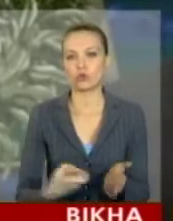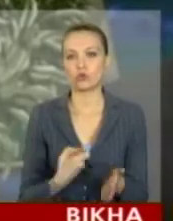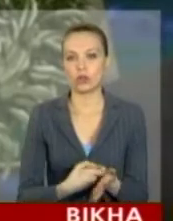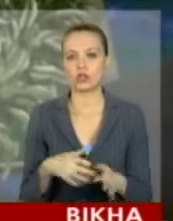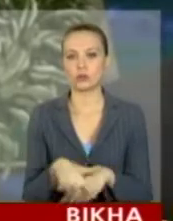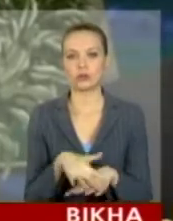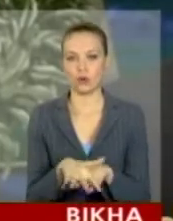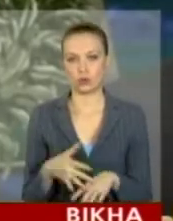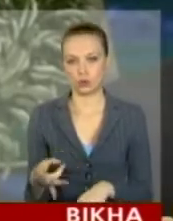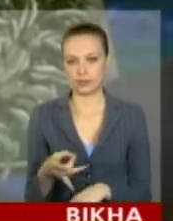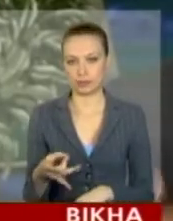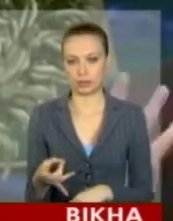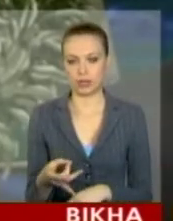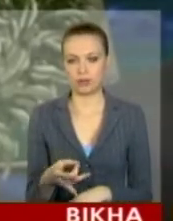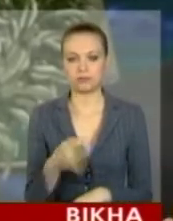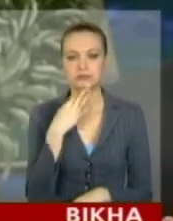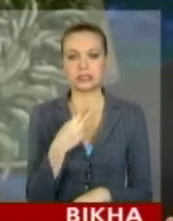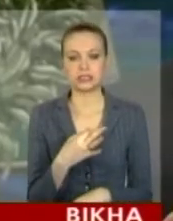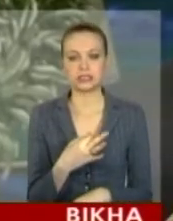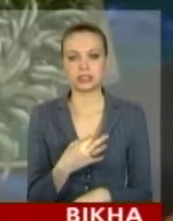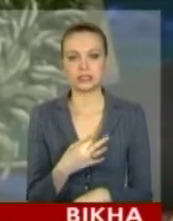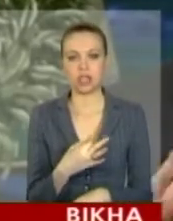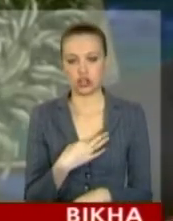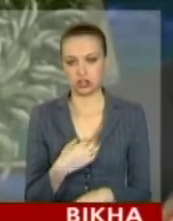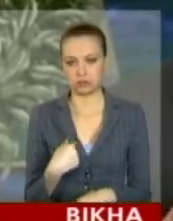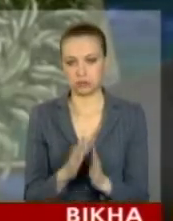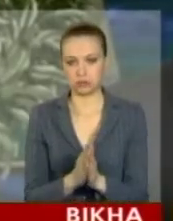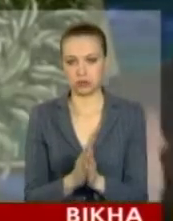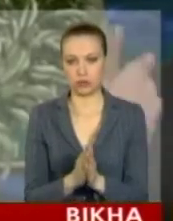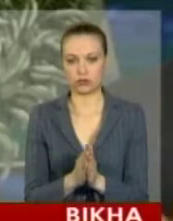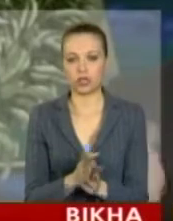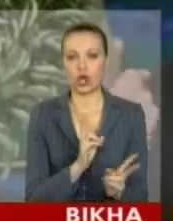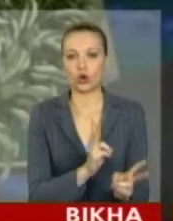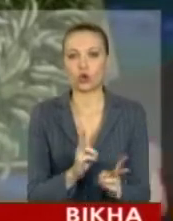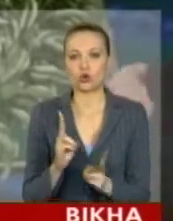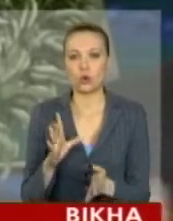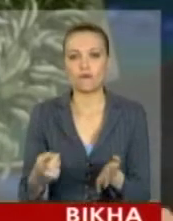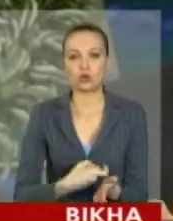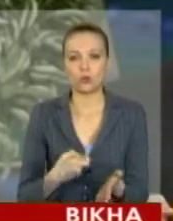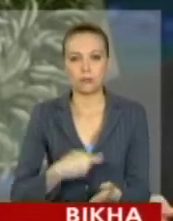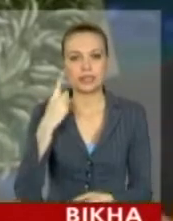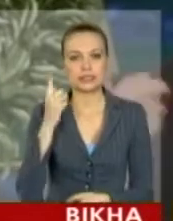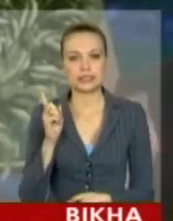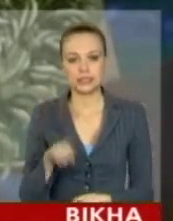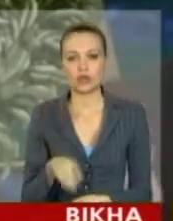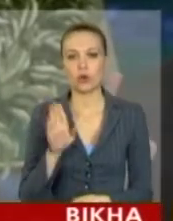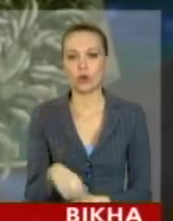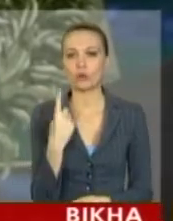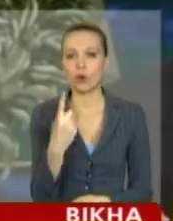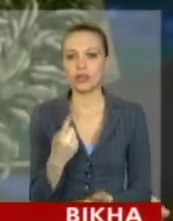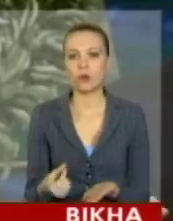Народной Республикой. Скажите мне, пожалуйста, кто в Донбассе знает хоть